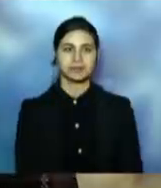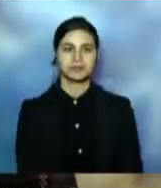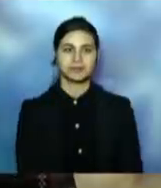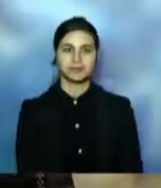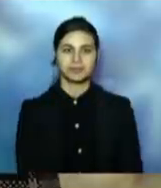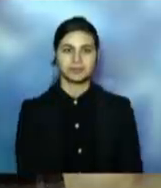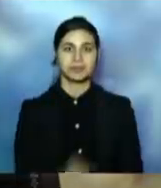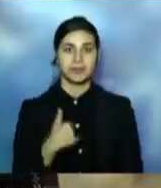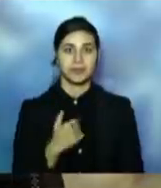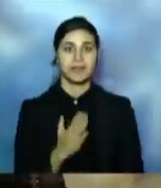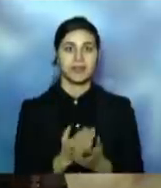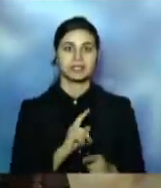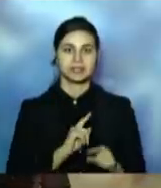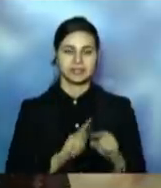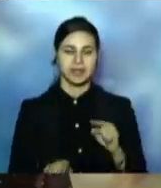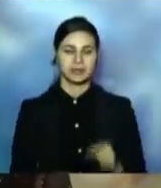ვარ სწრაფი.